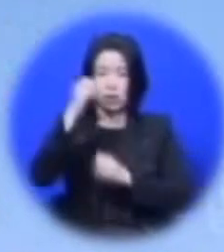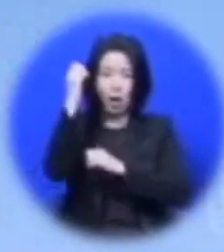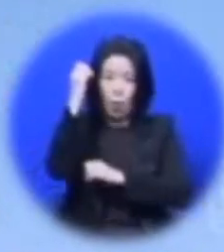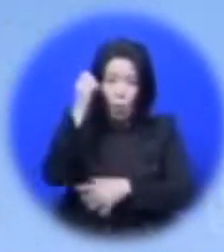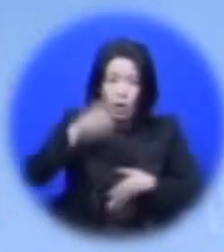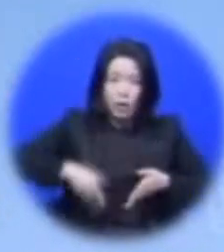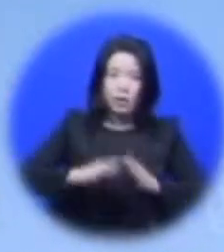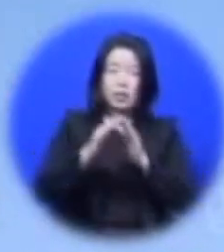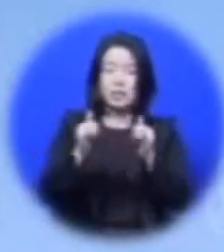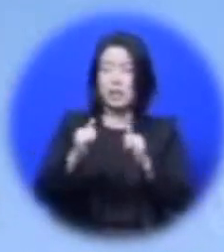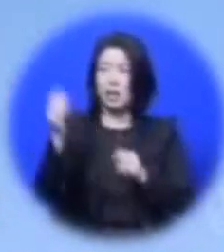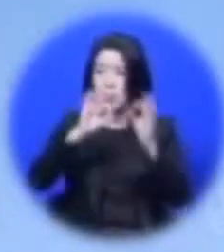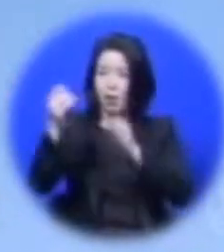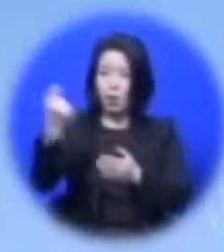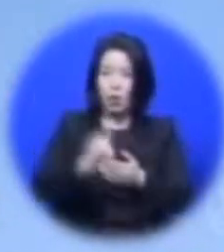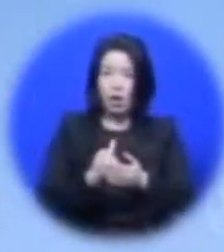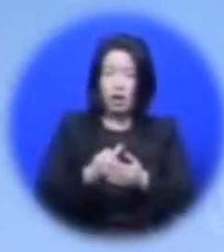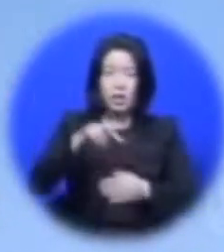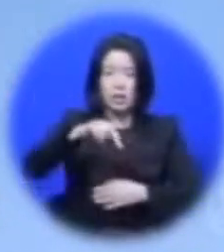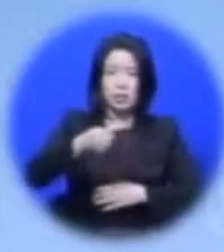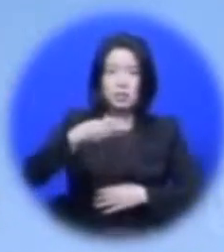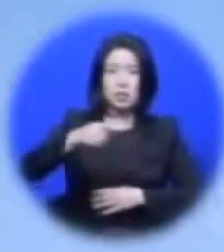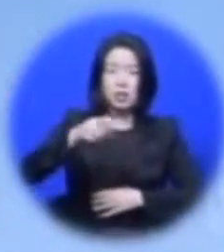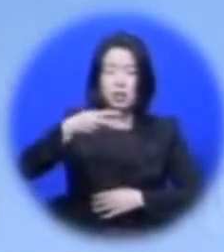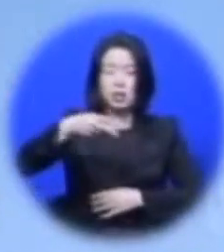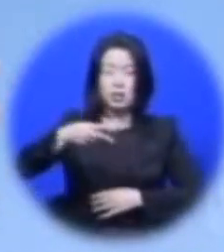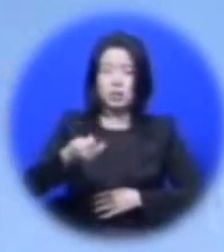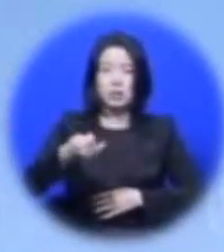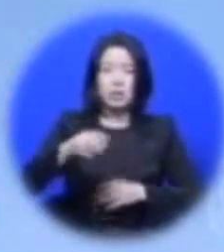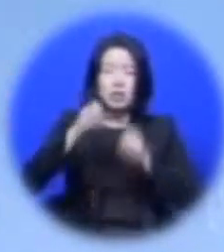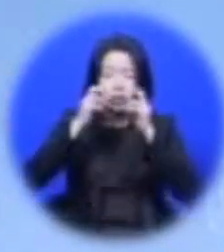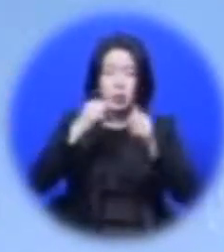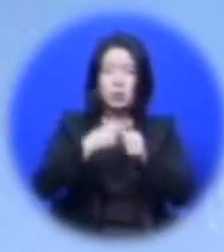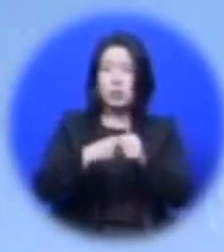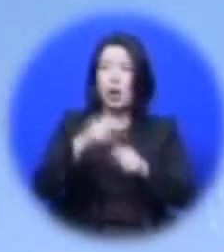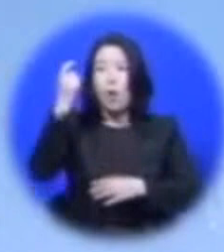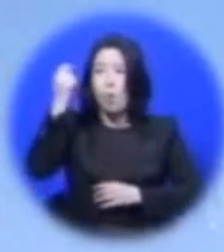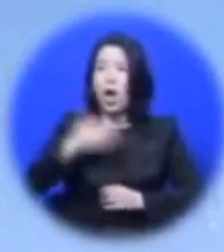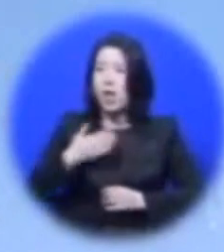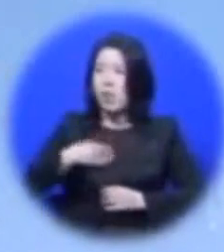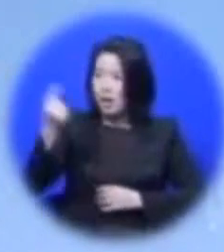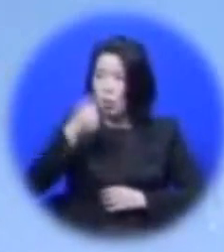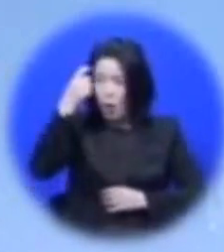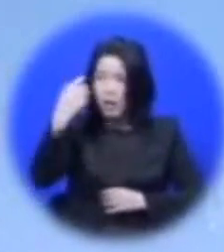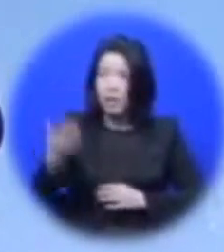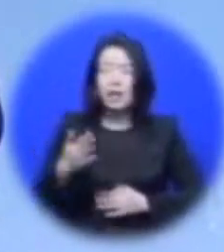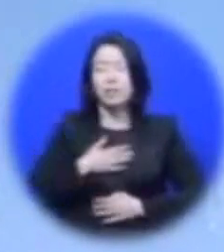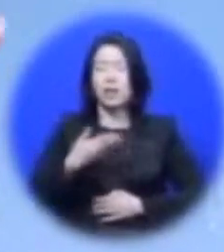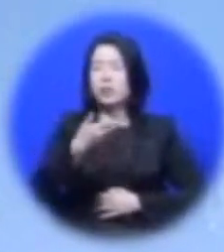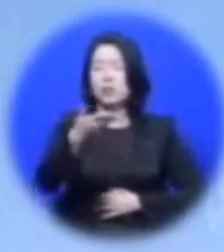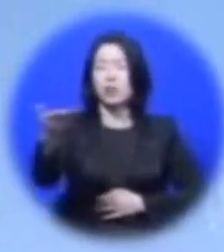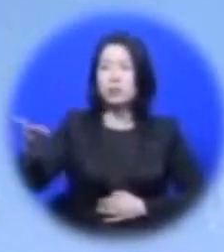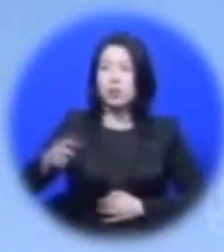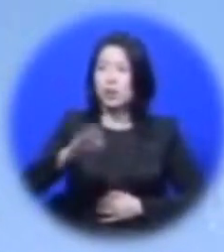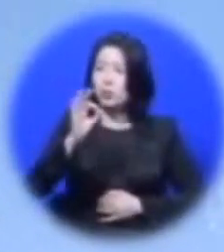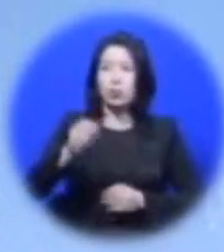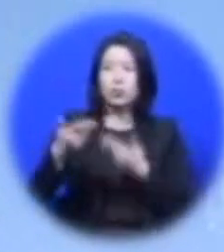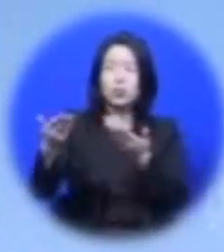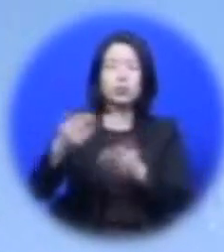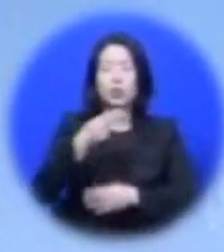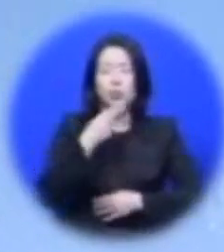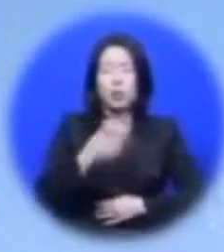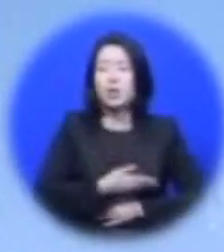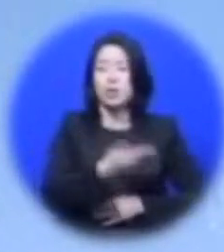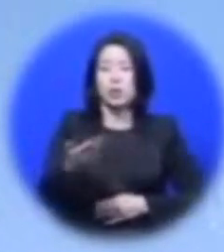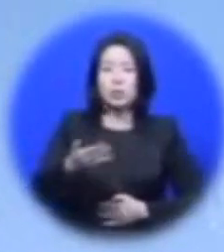시작합니다. 스터드 선교사님이 그들에게 저에게 왜 오셨나요? 저는 여러분들에게 돈을 줄 것도 없고